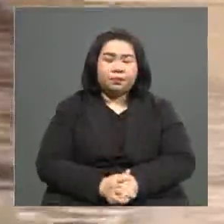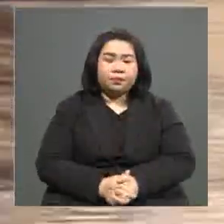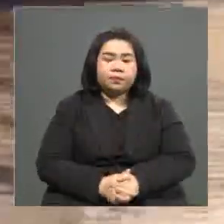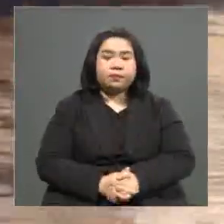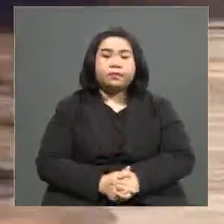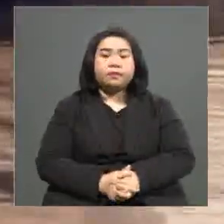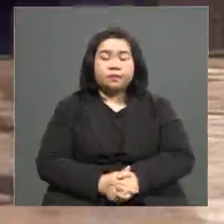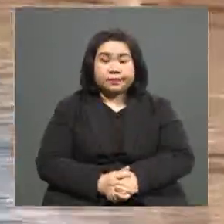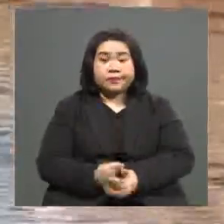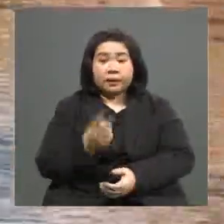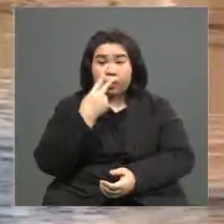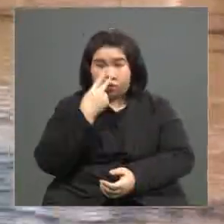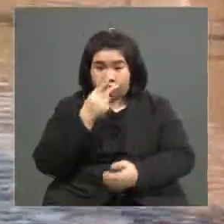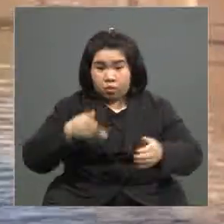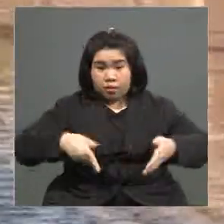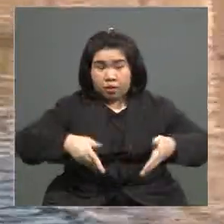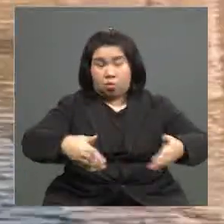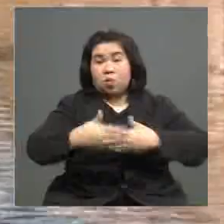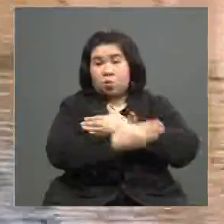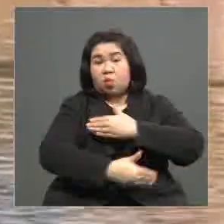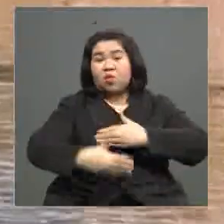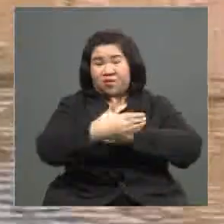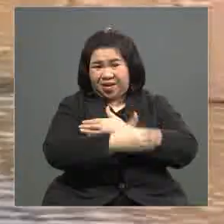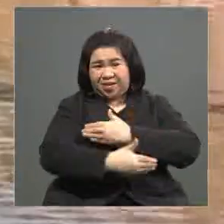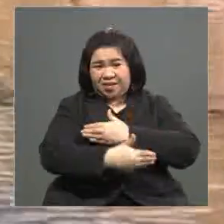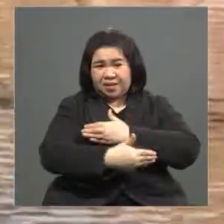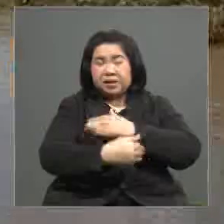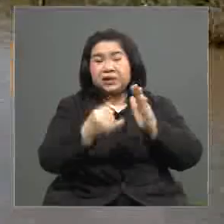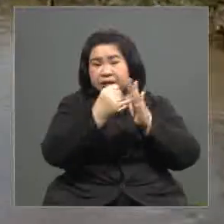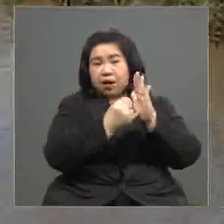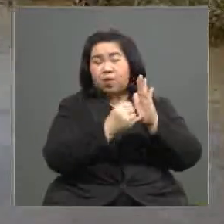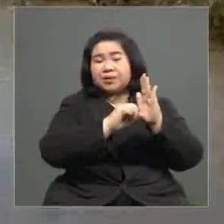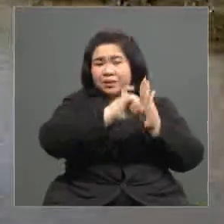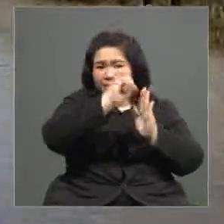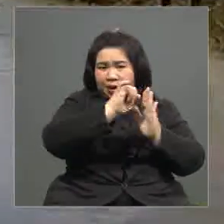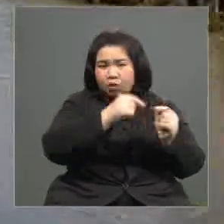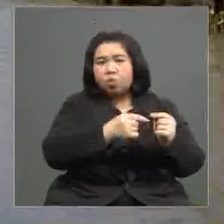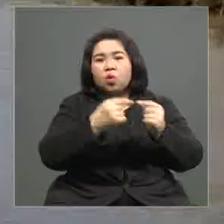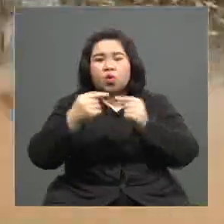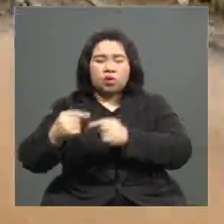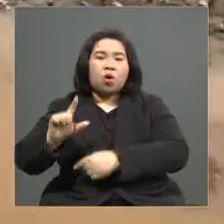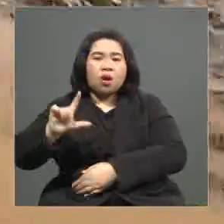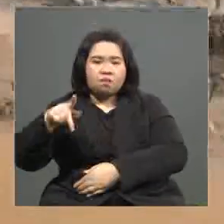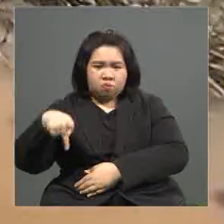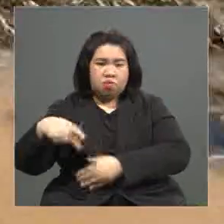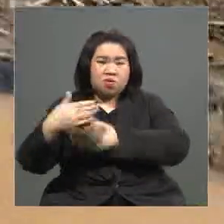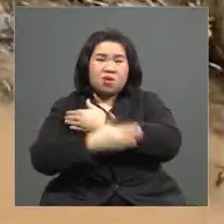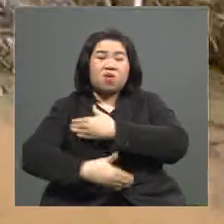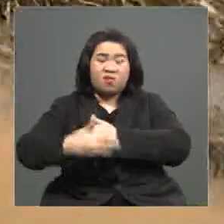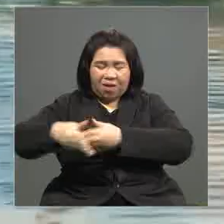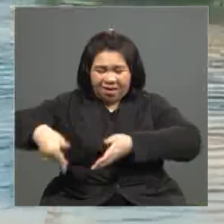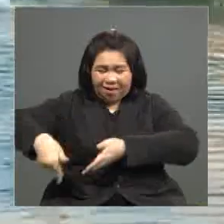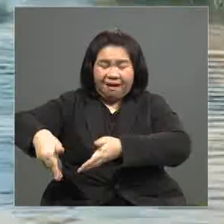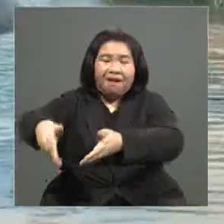ไปดูในที่ถนนเลียบรางรถไฟจากสถานีรถไฟจังหวัดเชียงใหม่ไปจังหวัดลำพูนนะคะขณะนี้ค่ะ